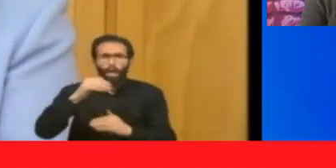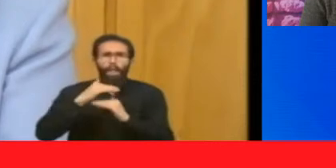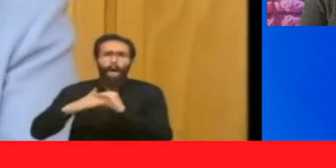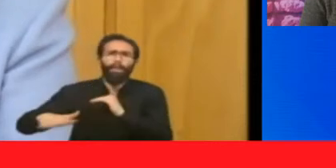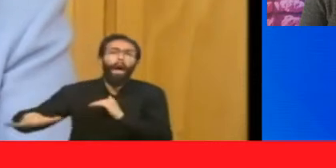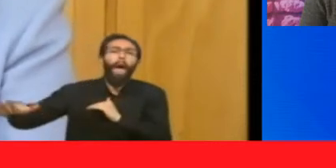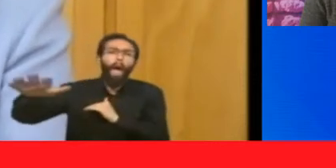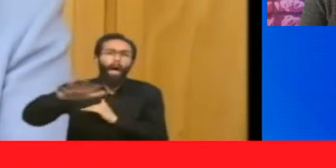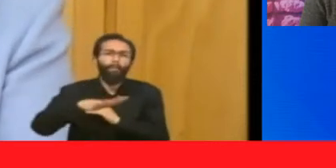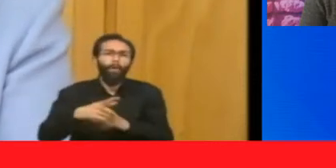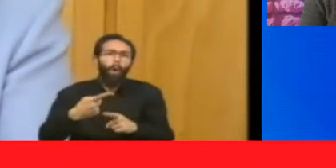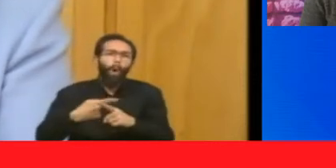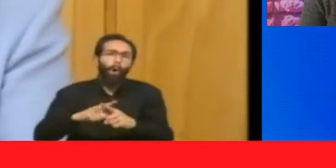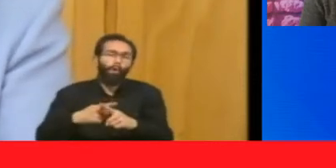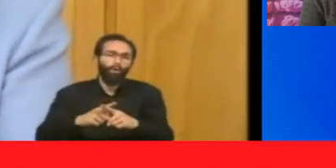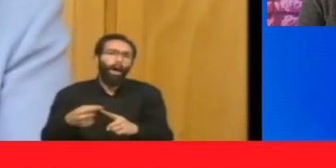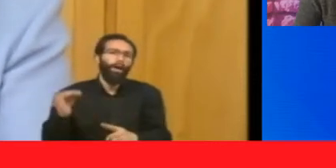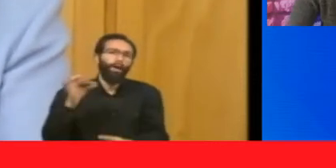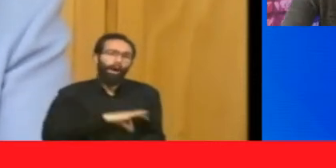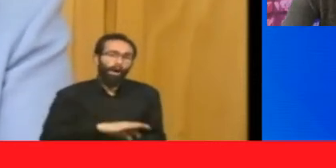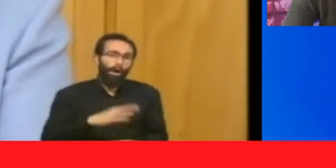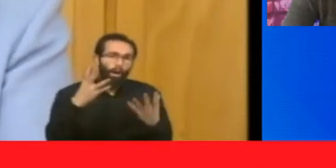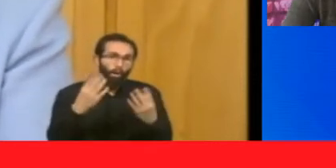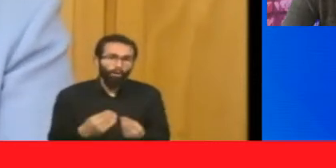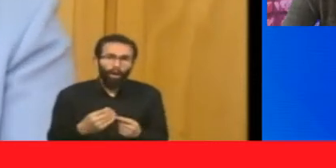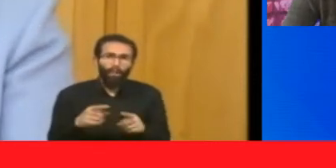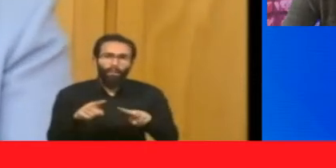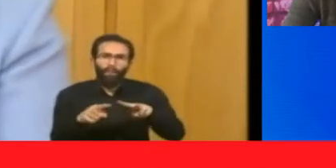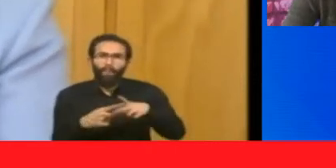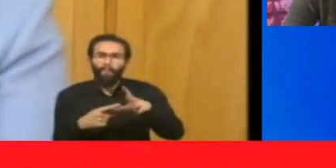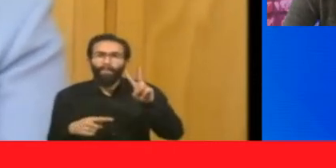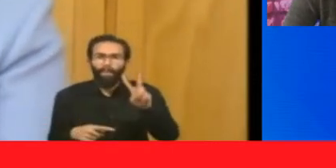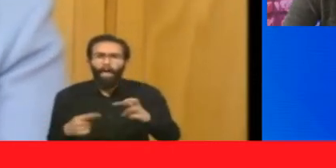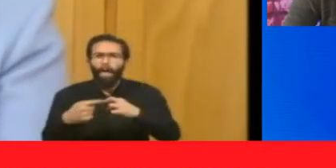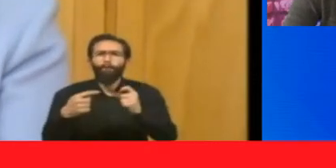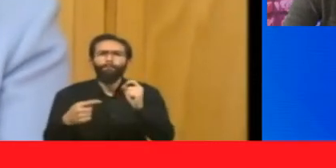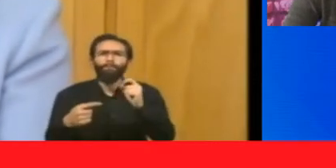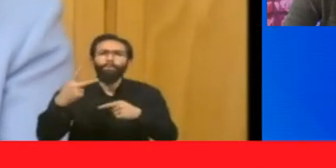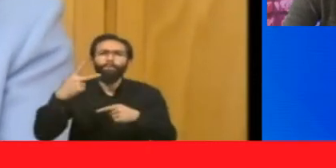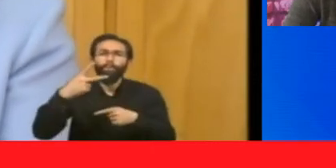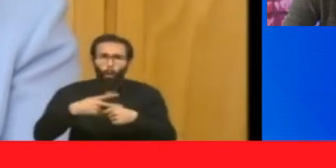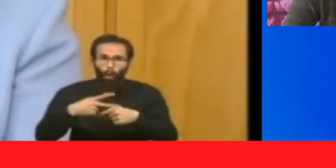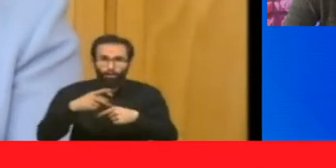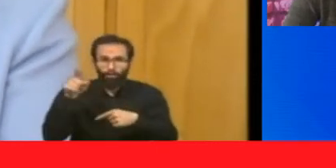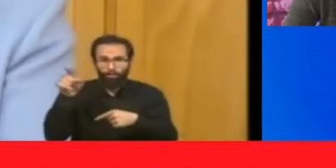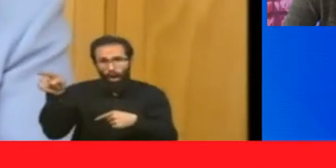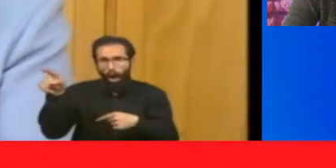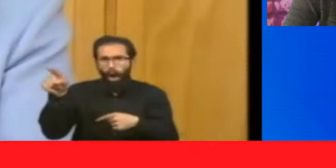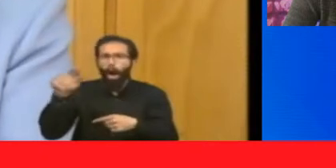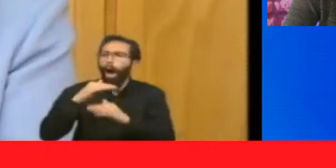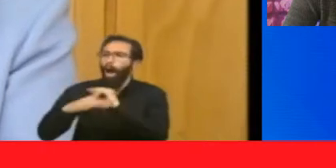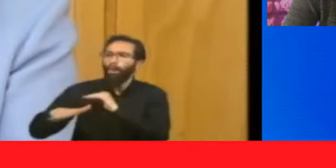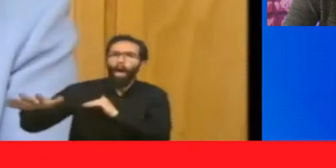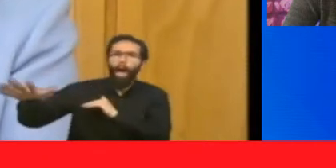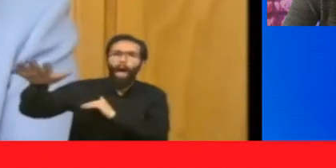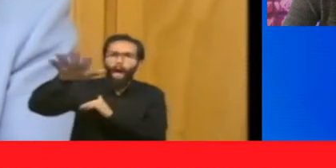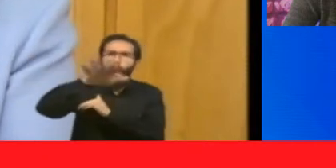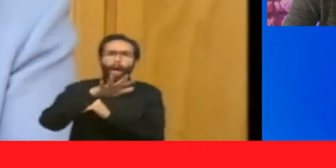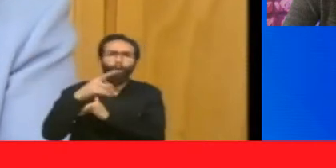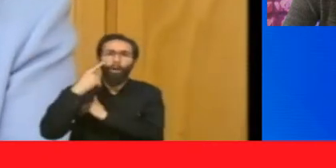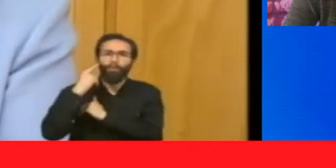Nevroz'da iradesini ortaya koyan milyonlar tecrite bir an önce son verilmesini ve diyalog